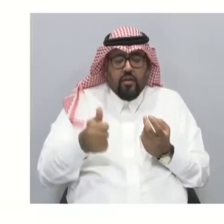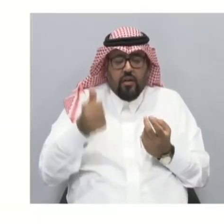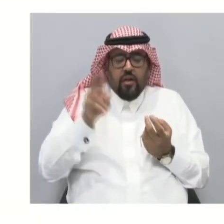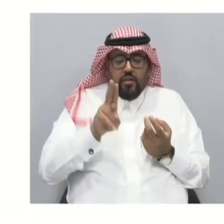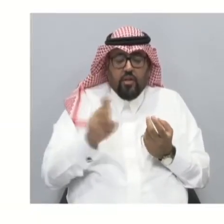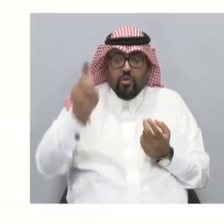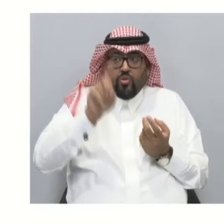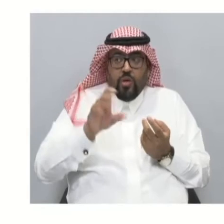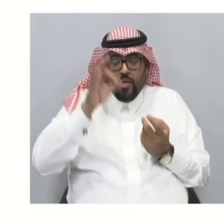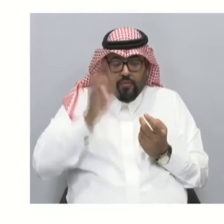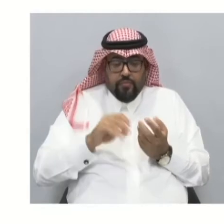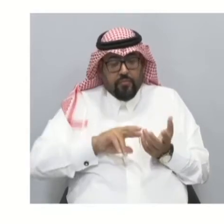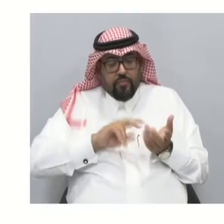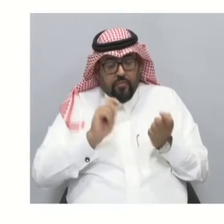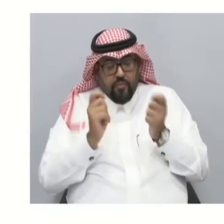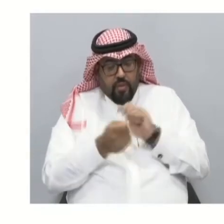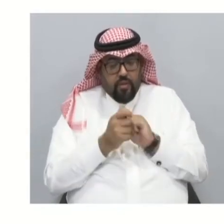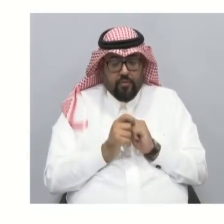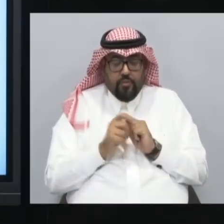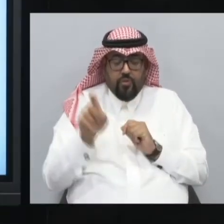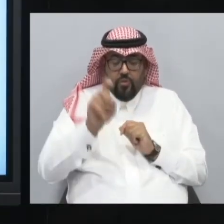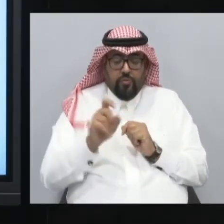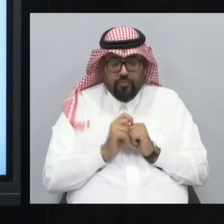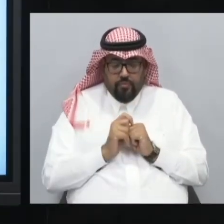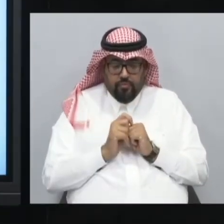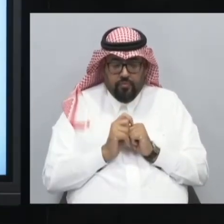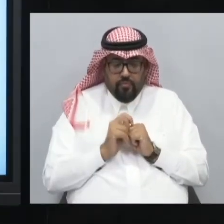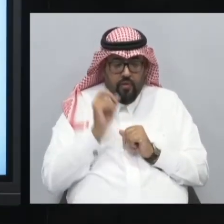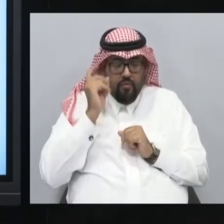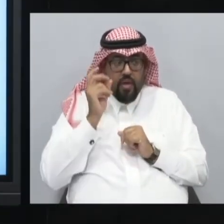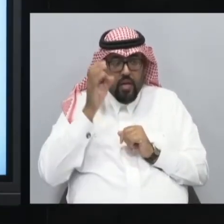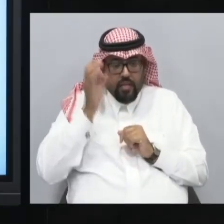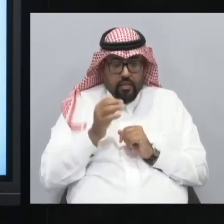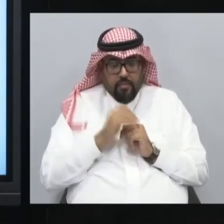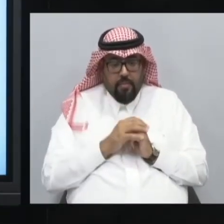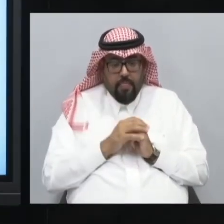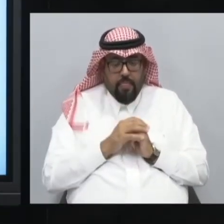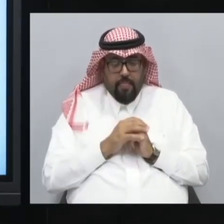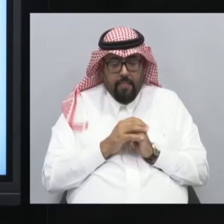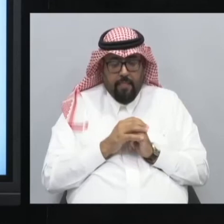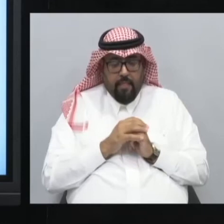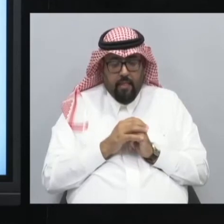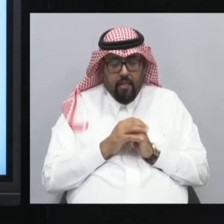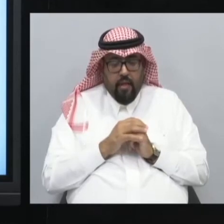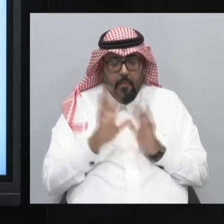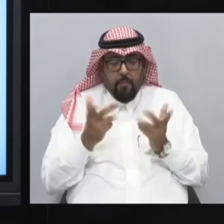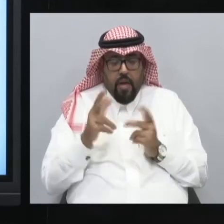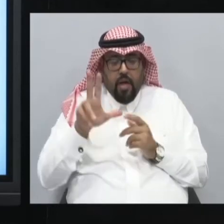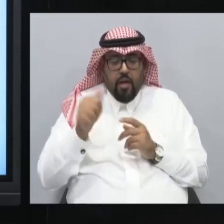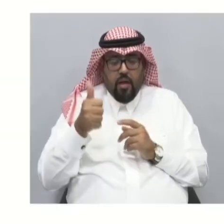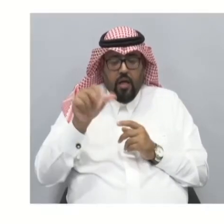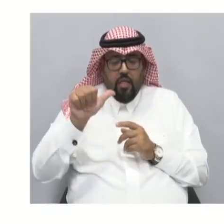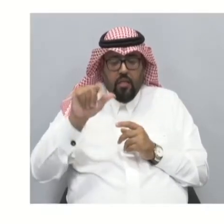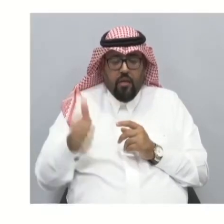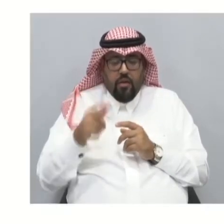وأنت تصيغ الآن الفكرة الرئيسية إلى سؤال، يعني الفكرة الرئيسية هي التي تجيب فيها عن السؤال وتقول هنا ما الأضرار،